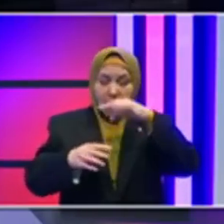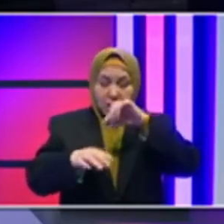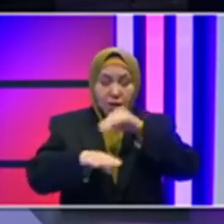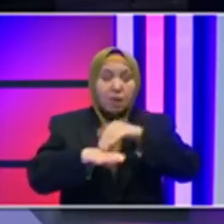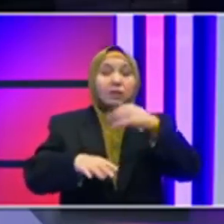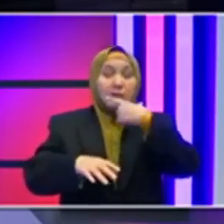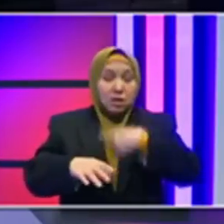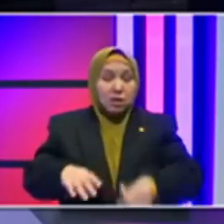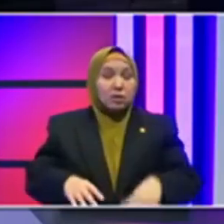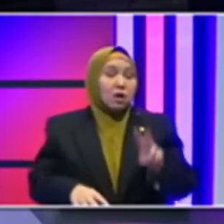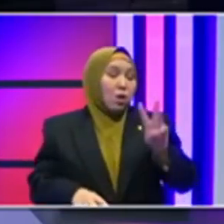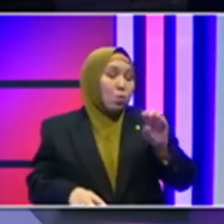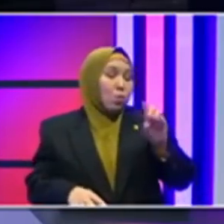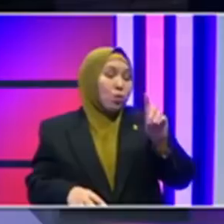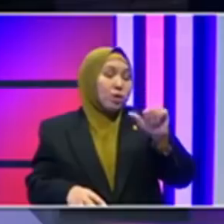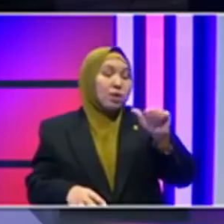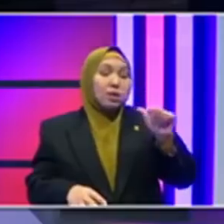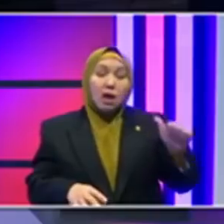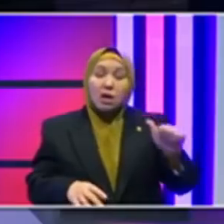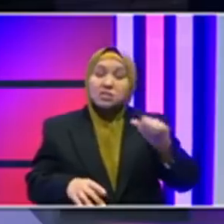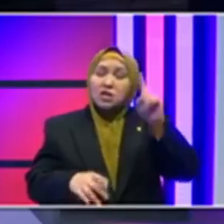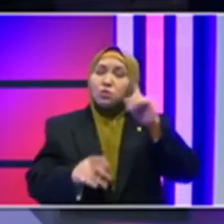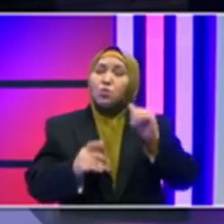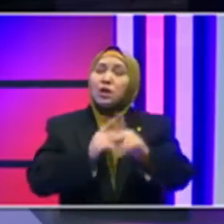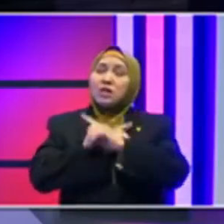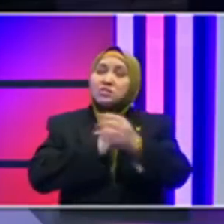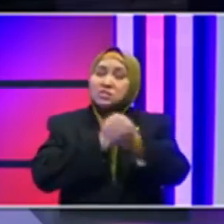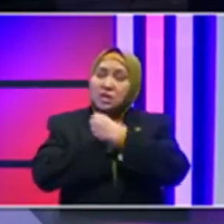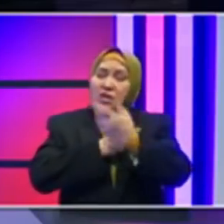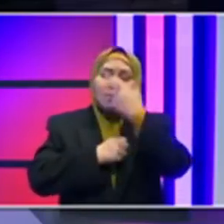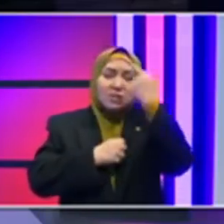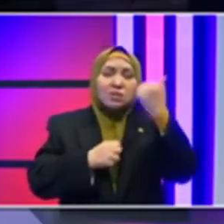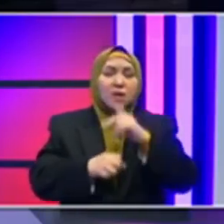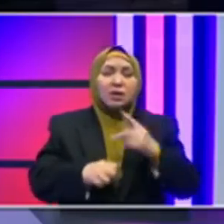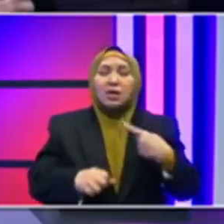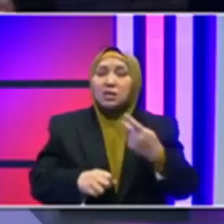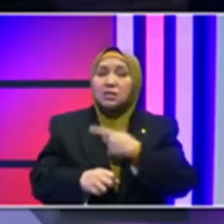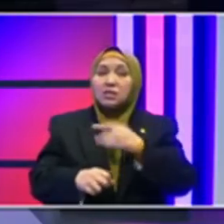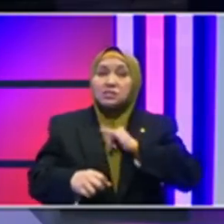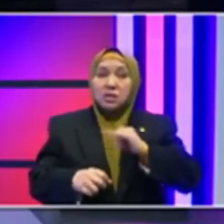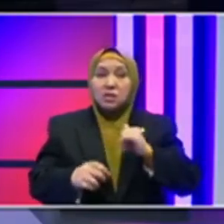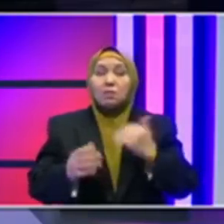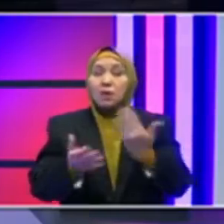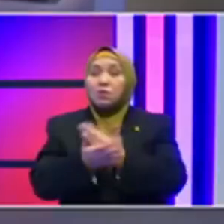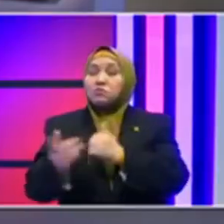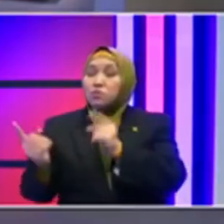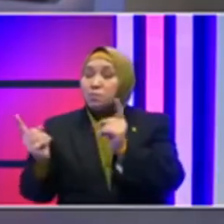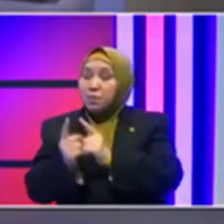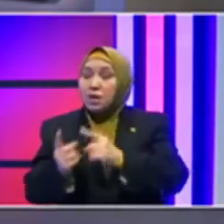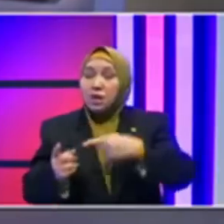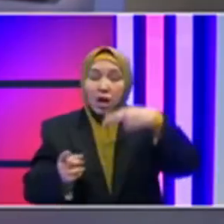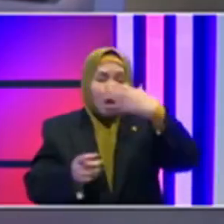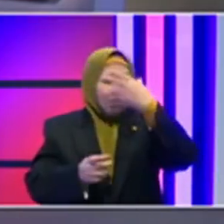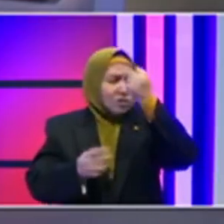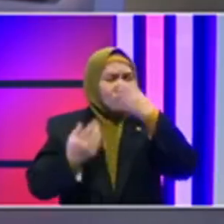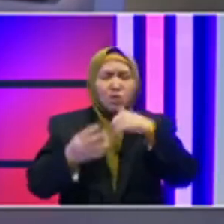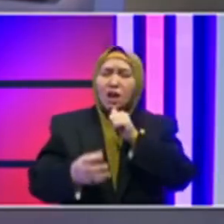Buddha ya adalah satu kasih sayang yang menyebabkan kita walaupun saya berjumpa dengan Dokter Muhammad